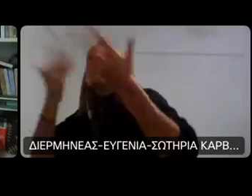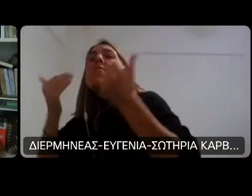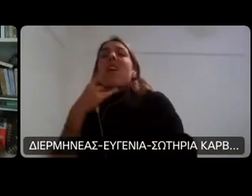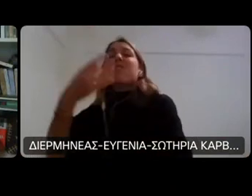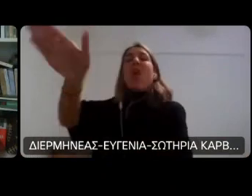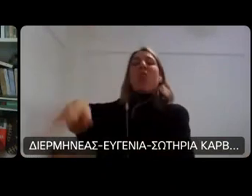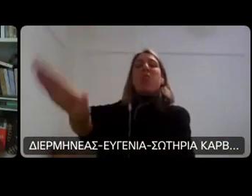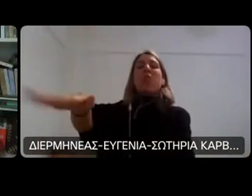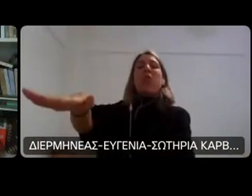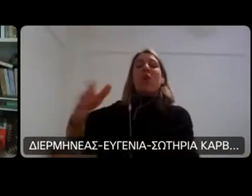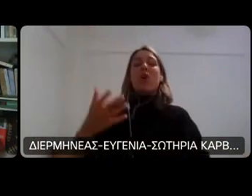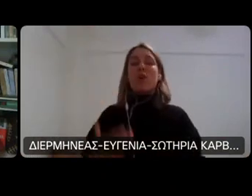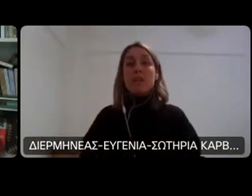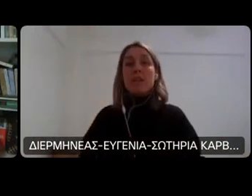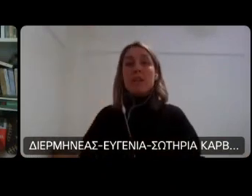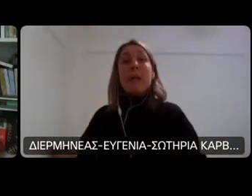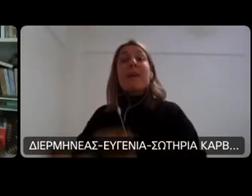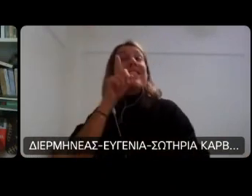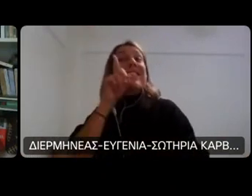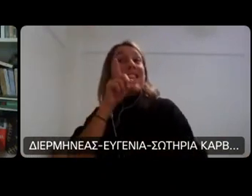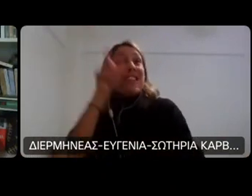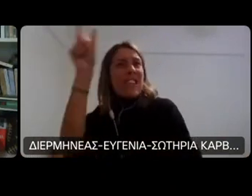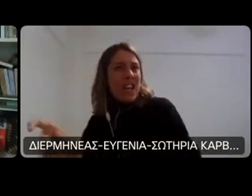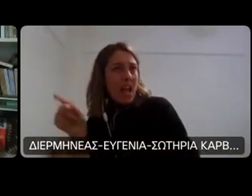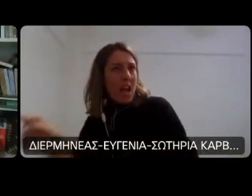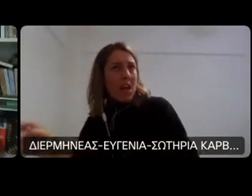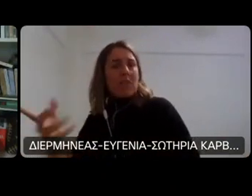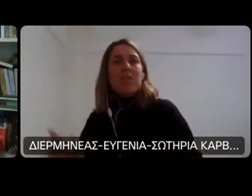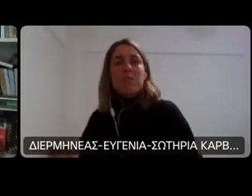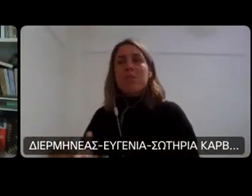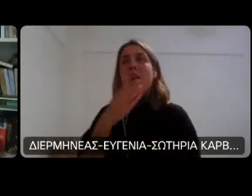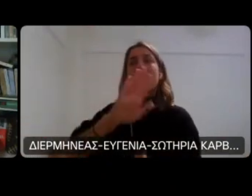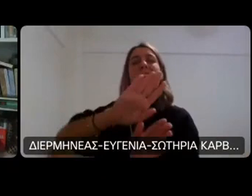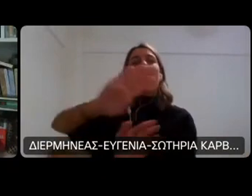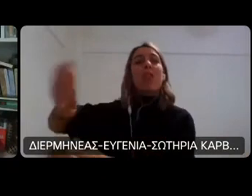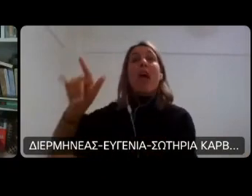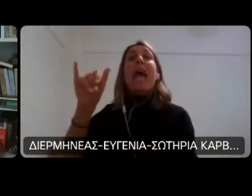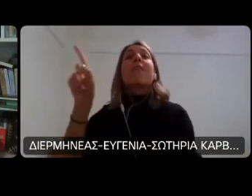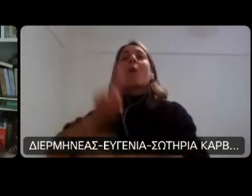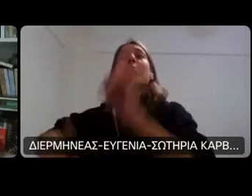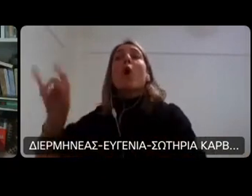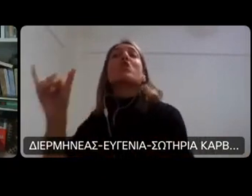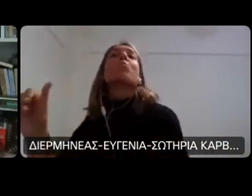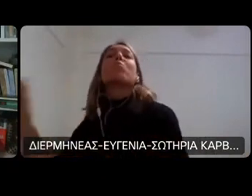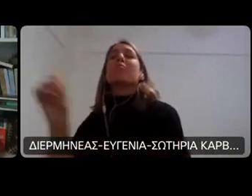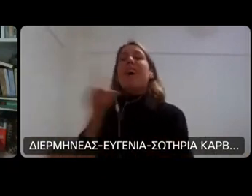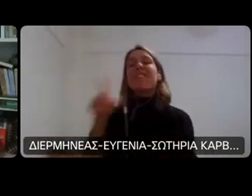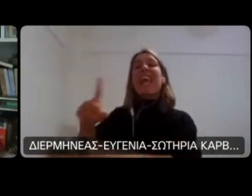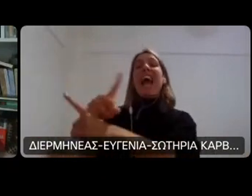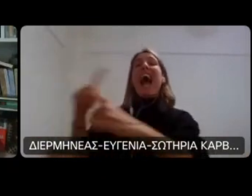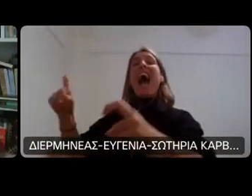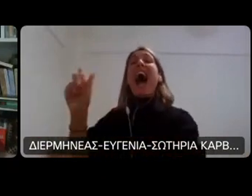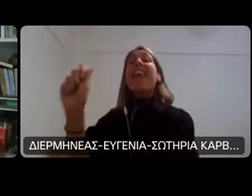αξία. Η γυναίκα γίνεται αντιληπτή όχι μόνο δεν γίνεται αντιληπτή ως υποκείμενο, αλλά ως αντικείμενο, περιλαμβάνοντας ένα σύνολο